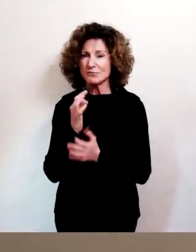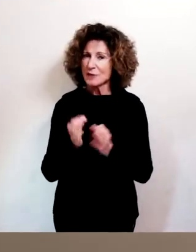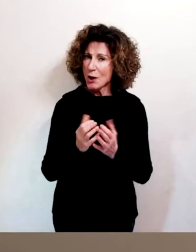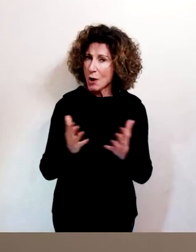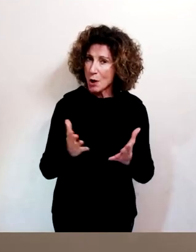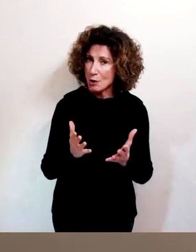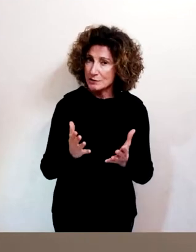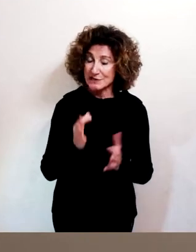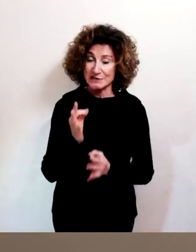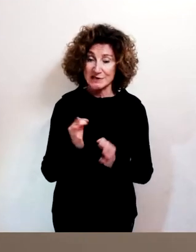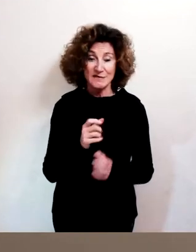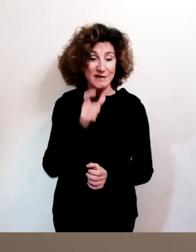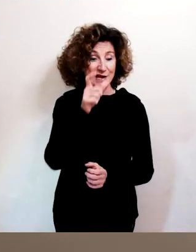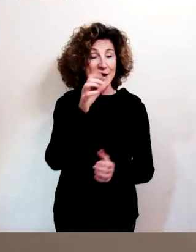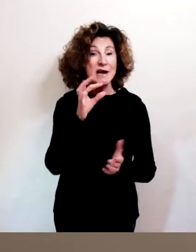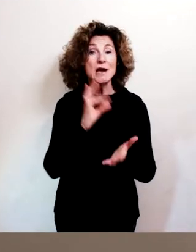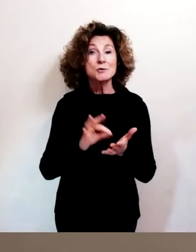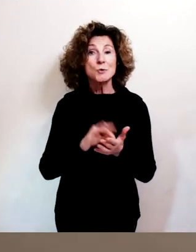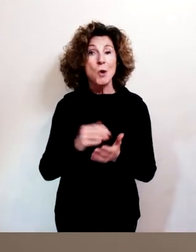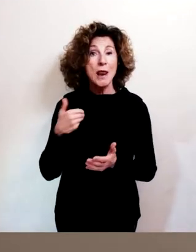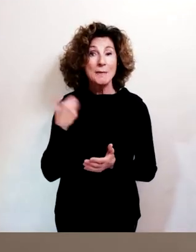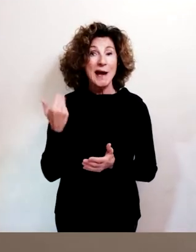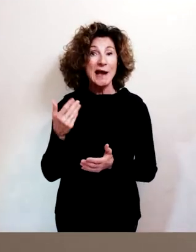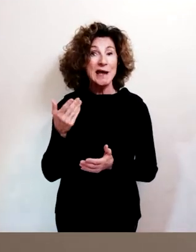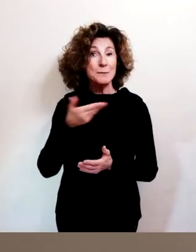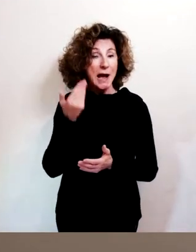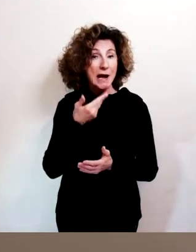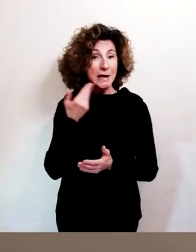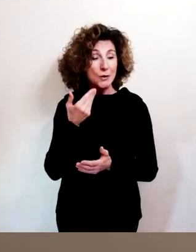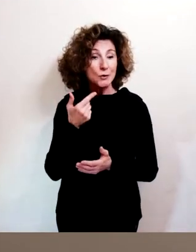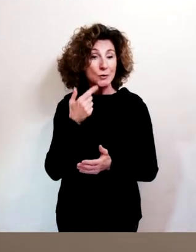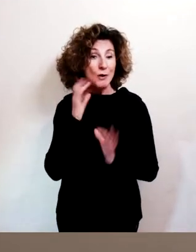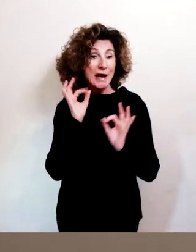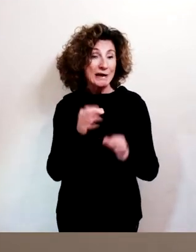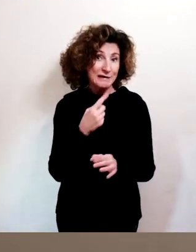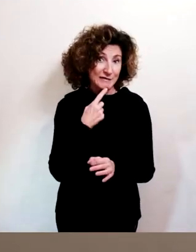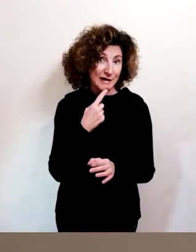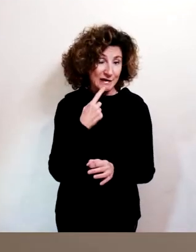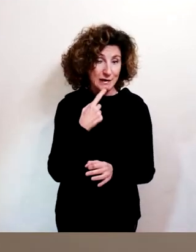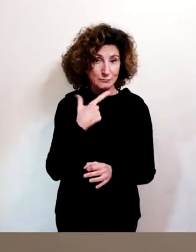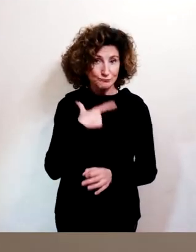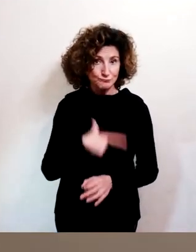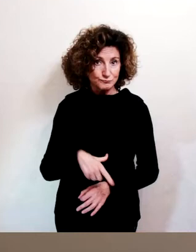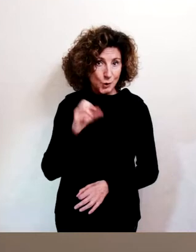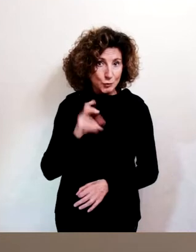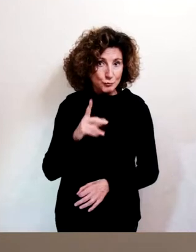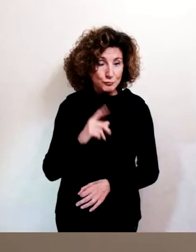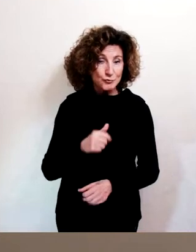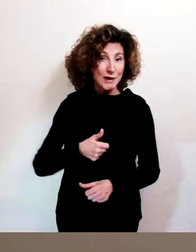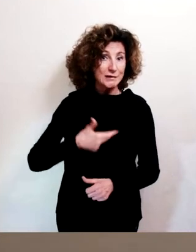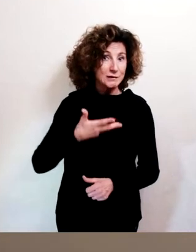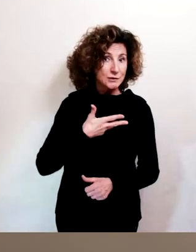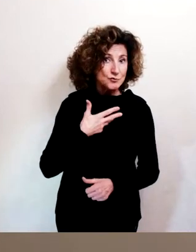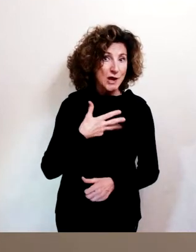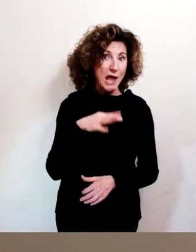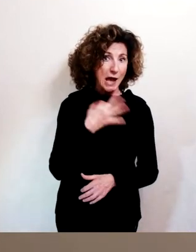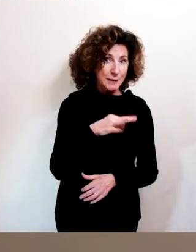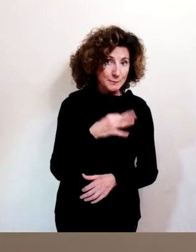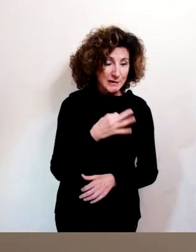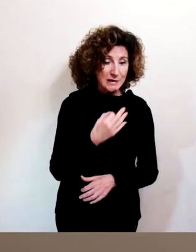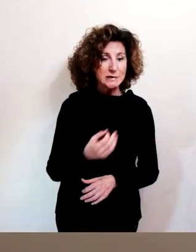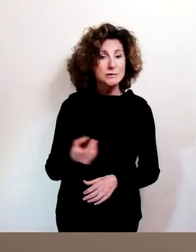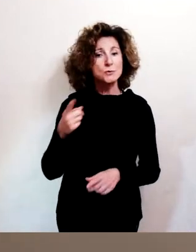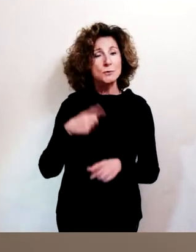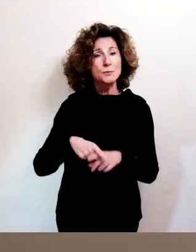questo che per arrivare ad insegnare al magarotto bisogna avere l'abilitazione sulla classe di concorso o supposto e la specializzazione